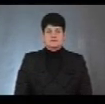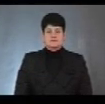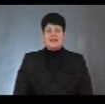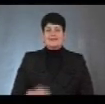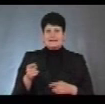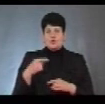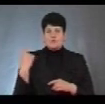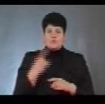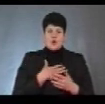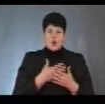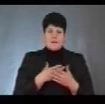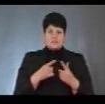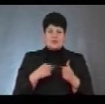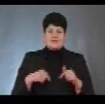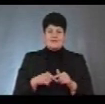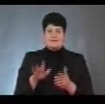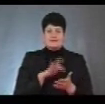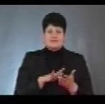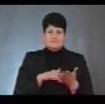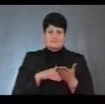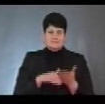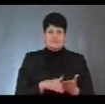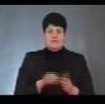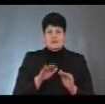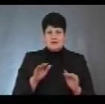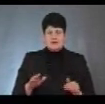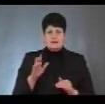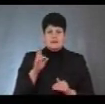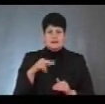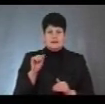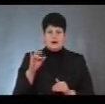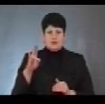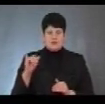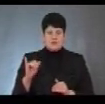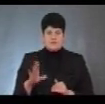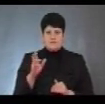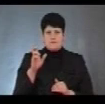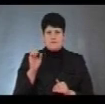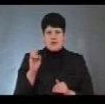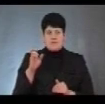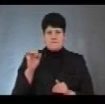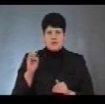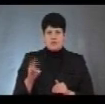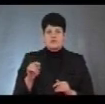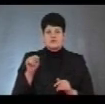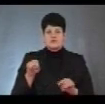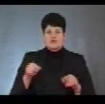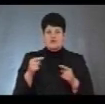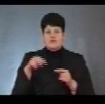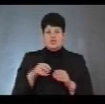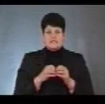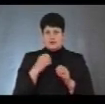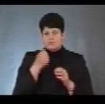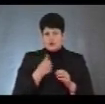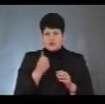Тернопільська обласна громадська організація «Центр сприяння дітям з синдромом Дауна Бебіко» створена 16 вересня 2010 року. Програма